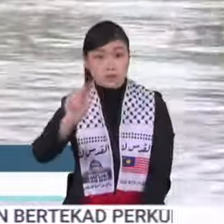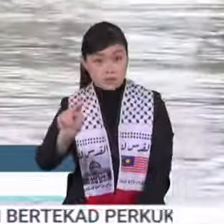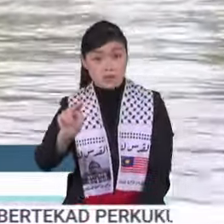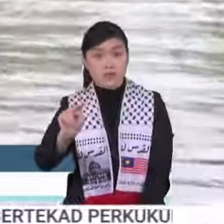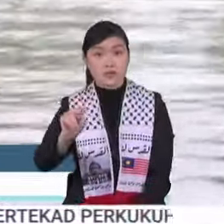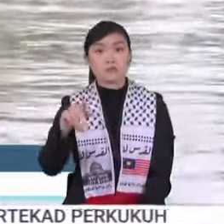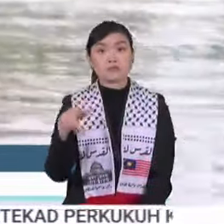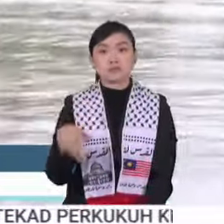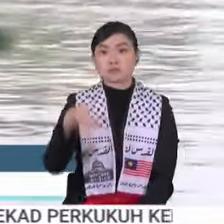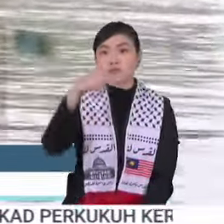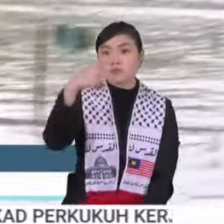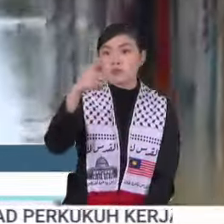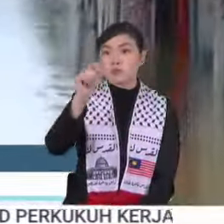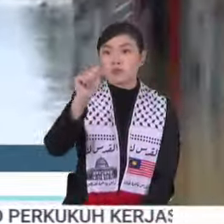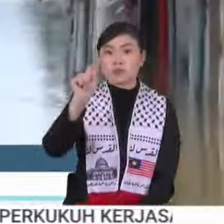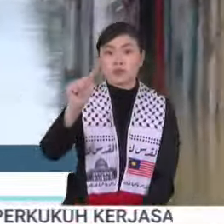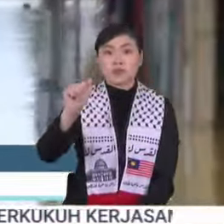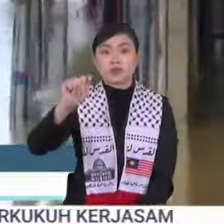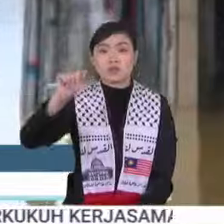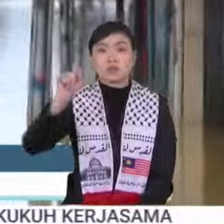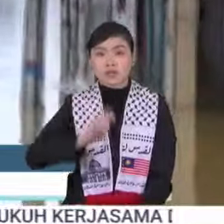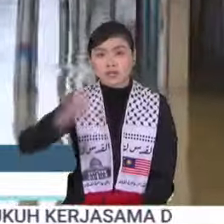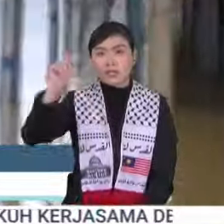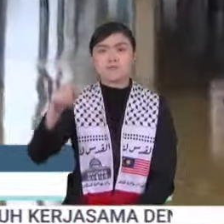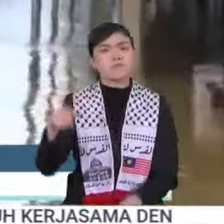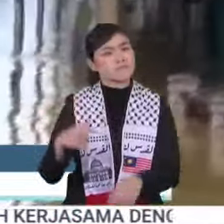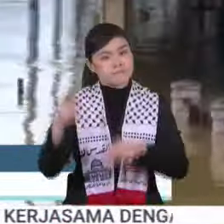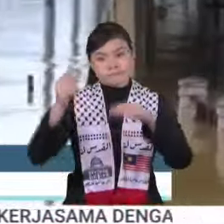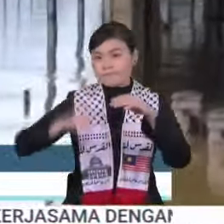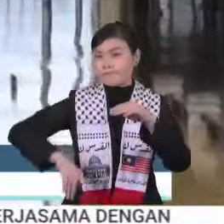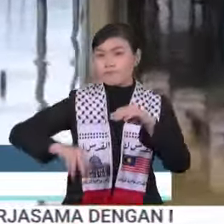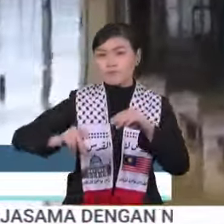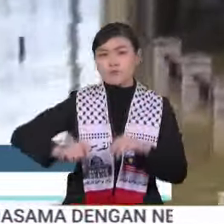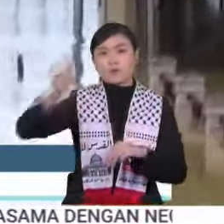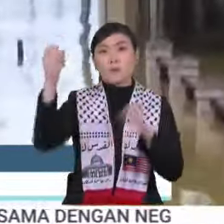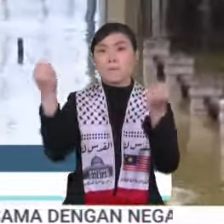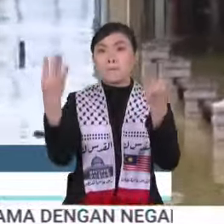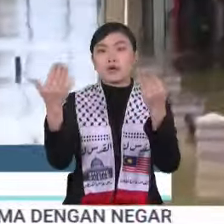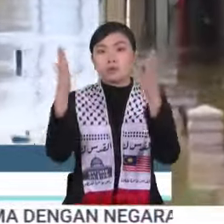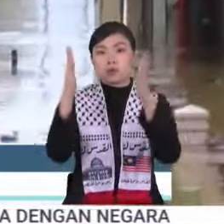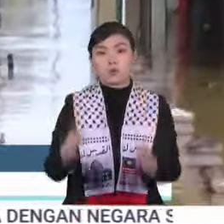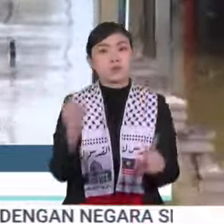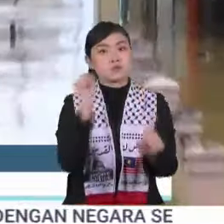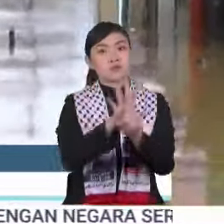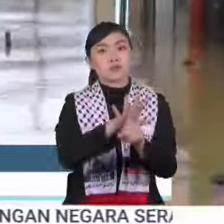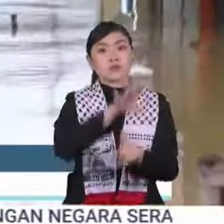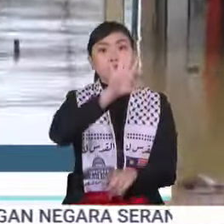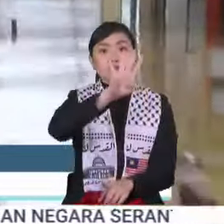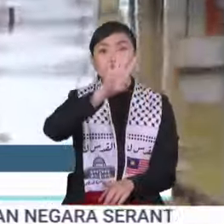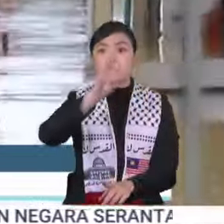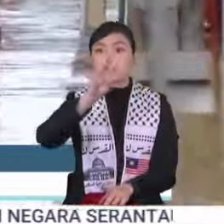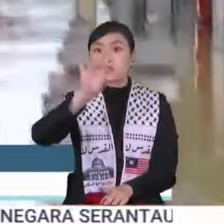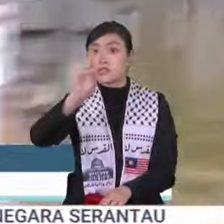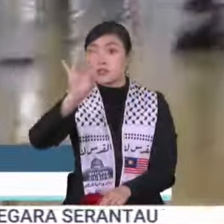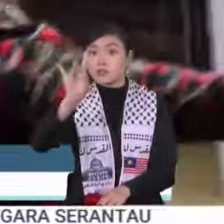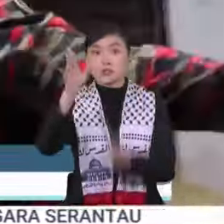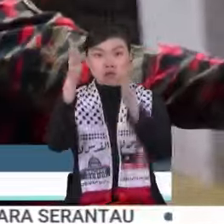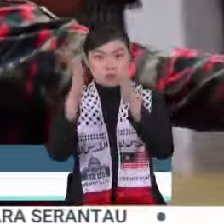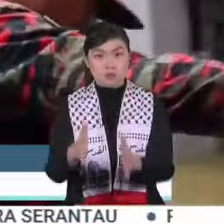jpbn kota tinggi kekal paling ramai penduduk terjejas dengan 4628 orang melibatkan